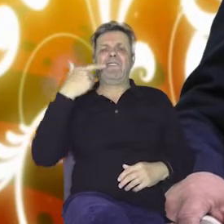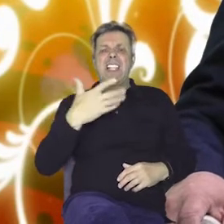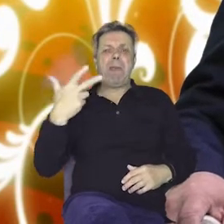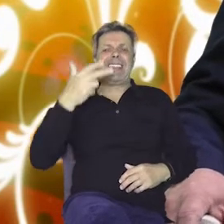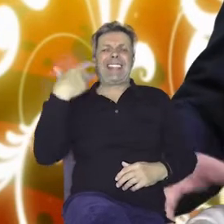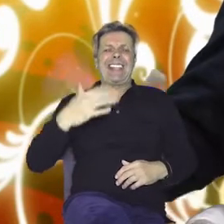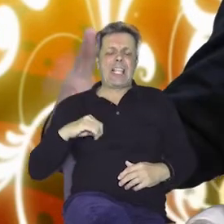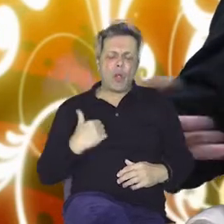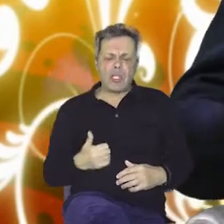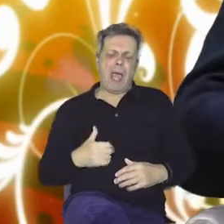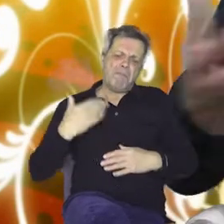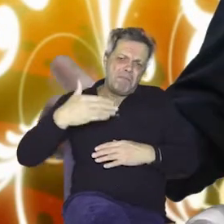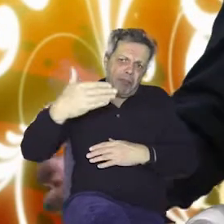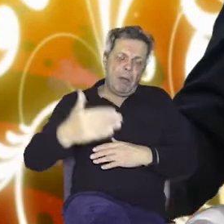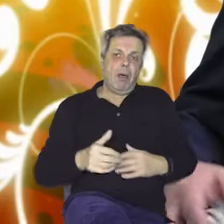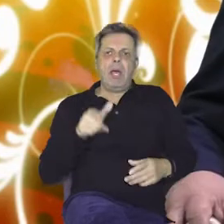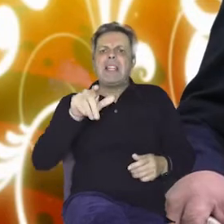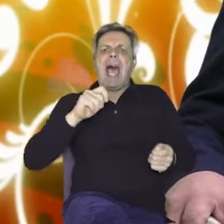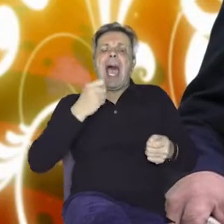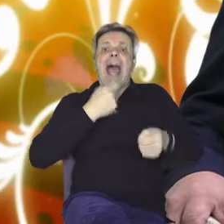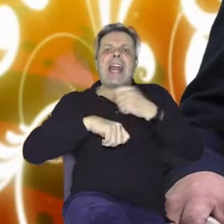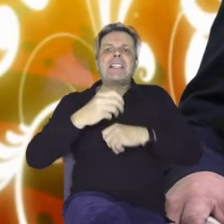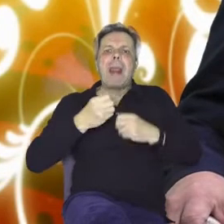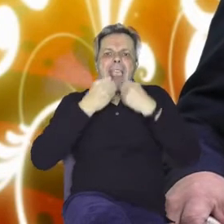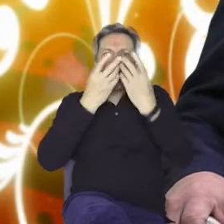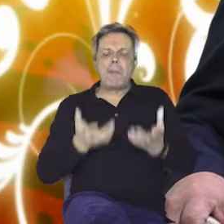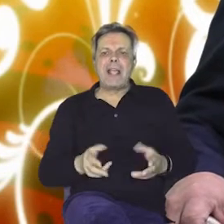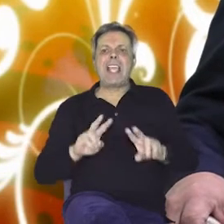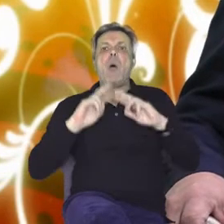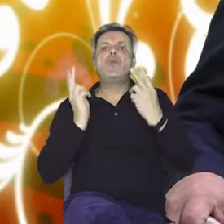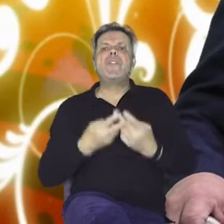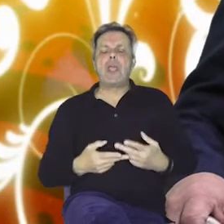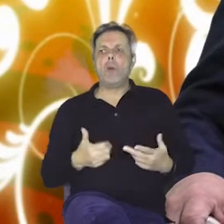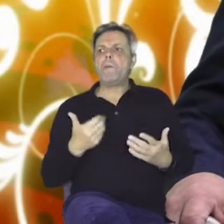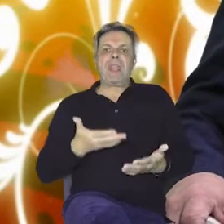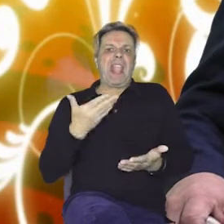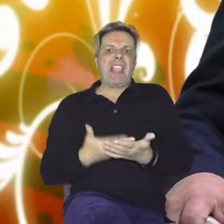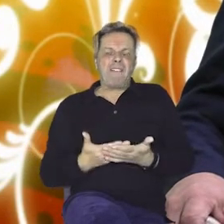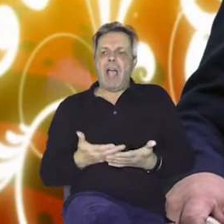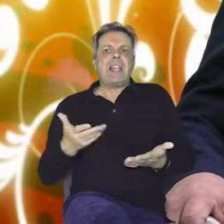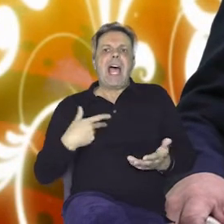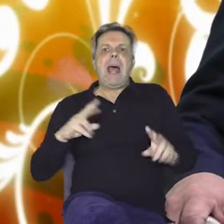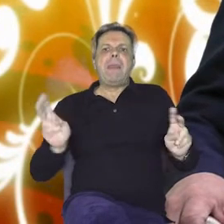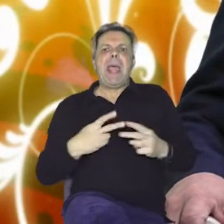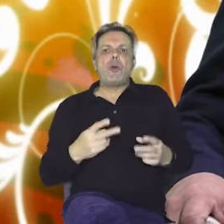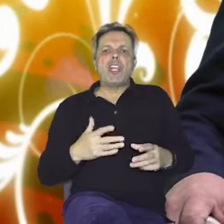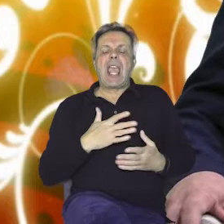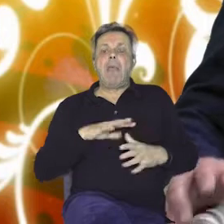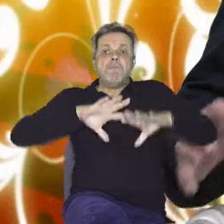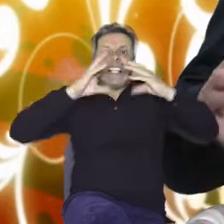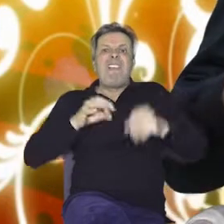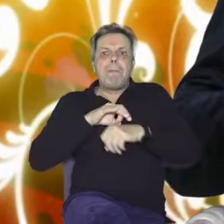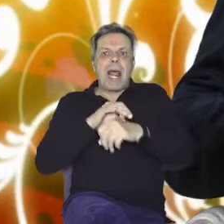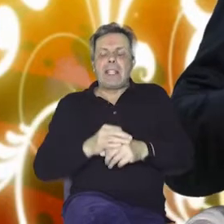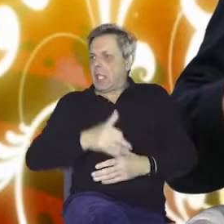dalje i tako dalje. Ta razmjena informacija u svijetu je takva da ne možete sve niti pratiti i sad